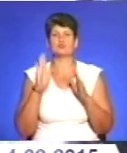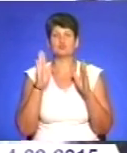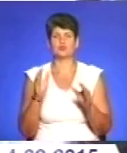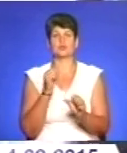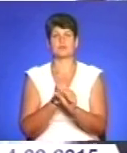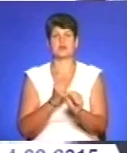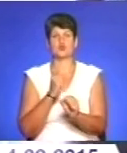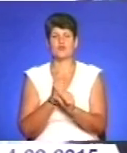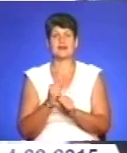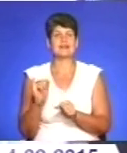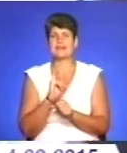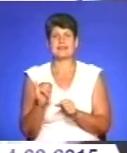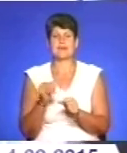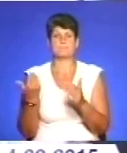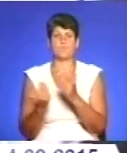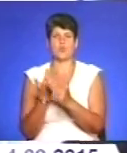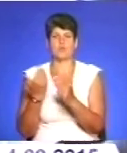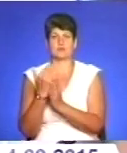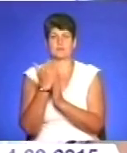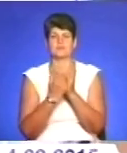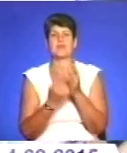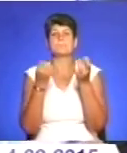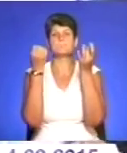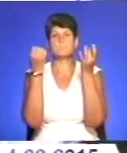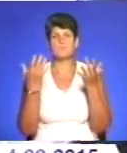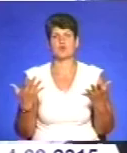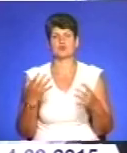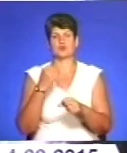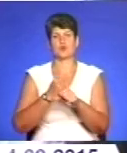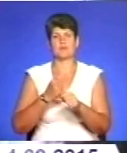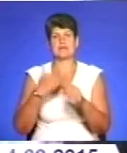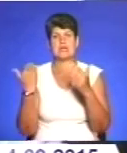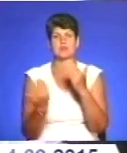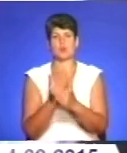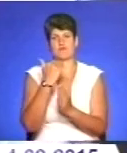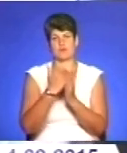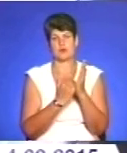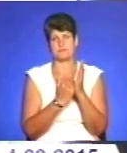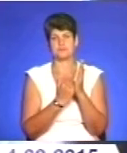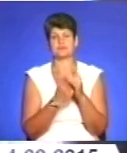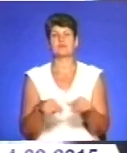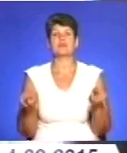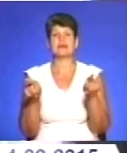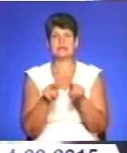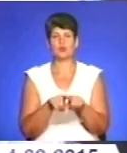працювати, не поновлювати програми, а просто робити нові програми. Також в